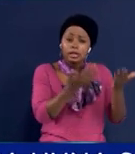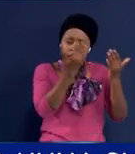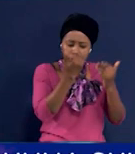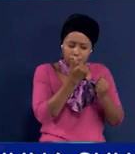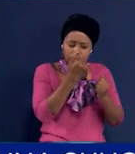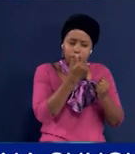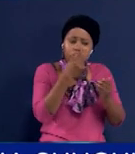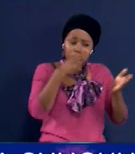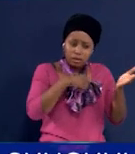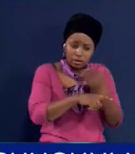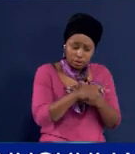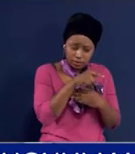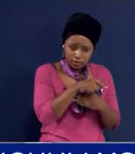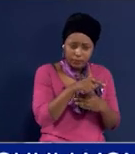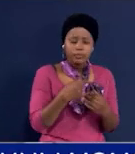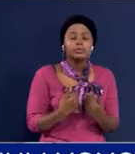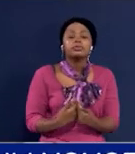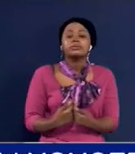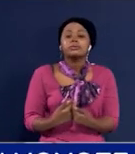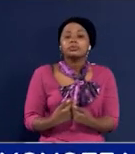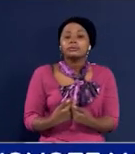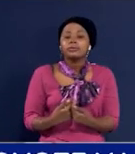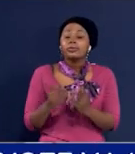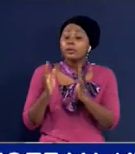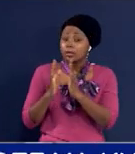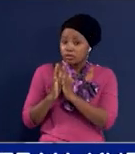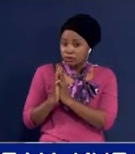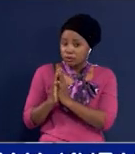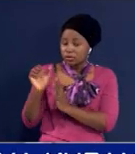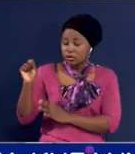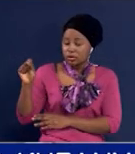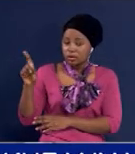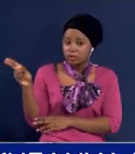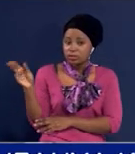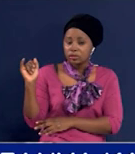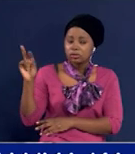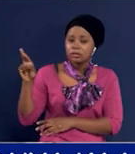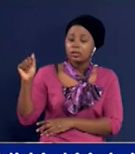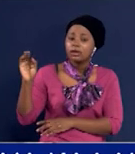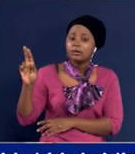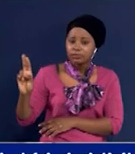kupenya kizuizi hicho? Namshukuru sana Ashraf kwa kuuliza swali zuri.